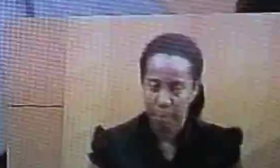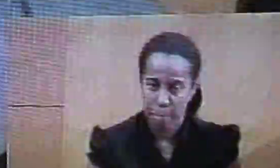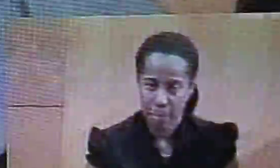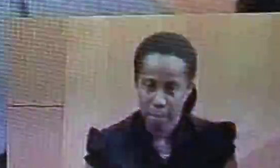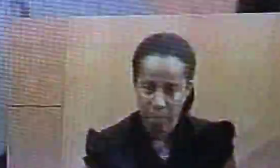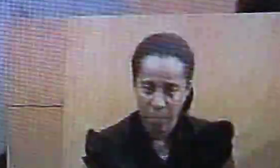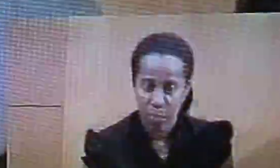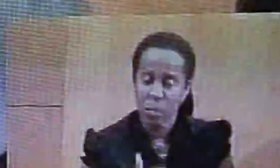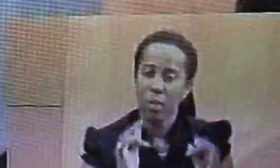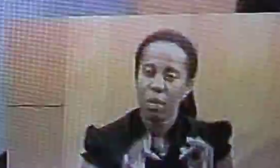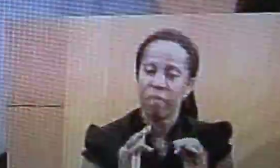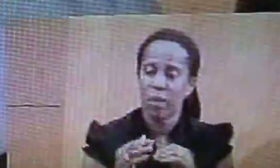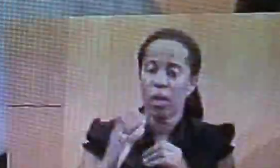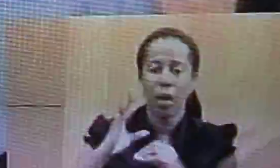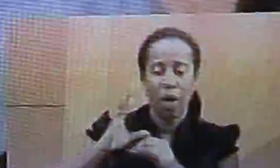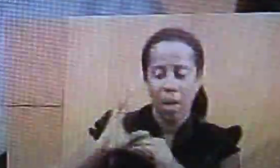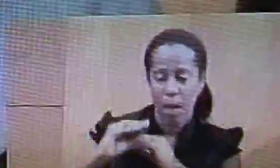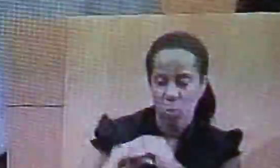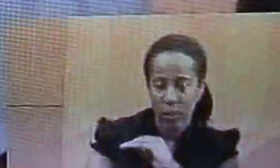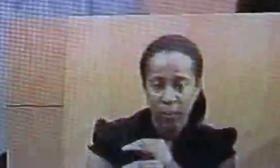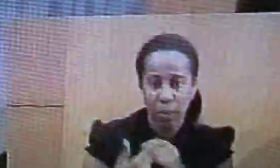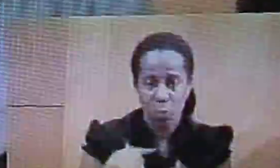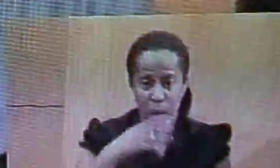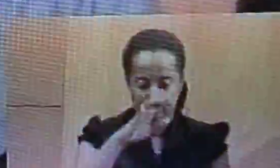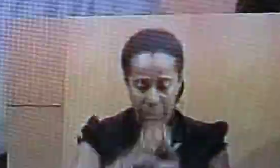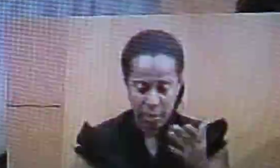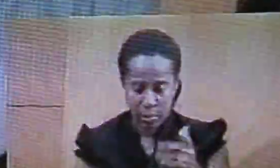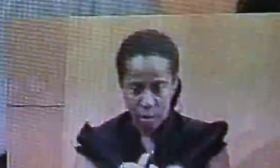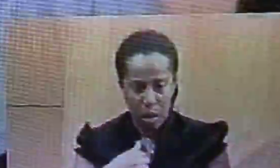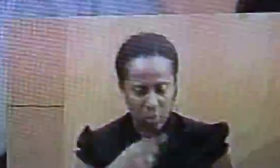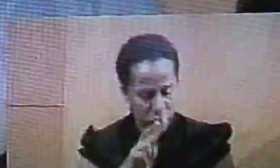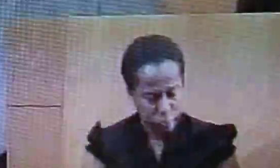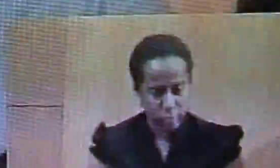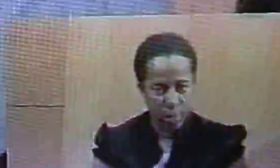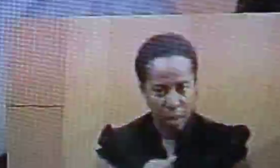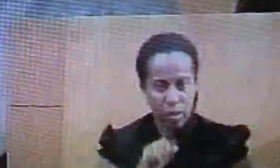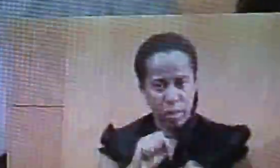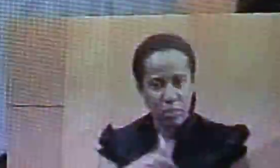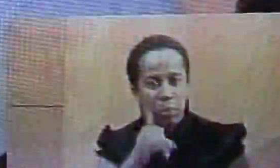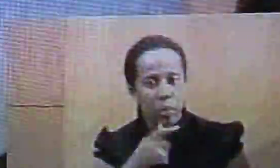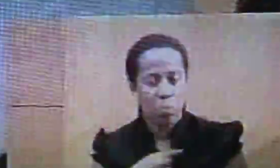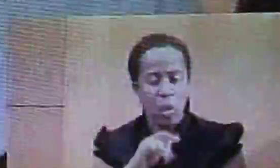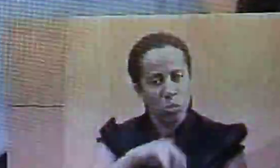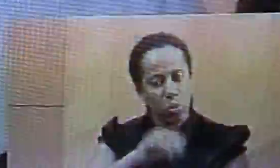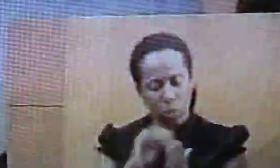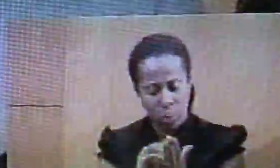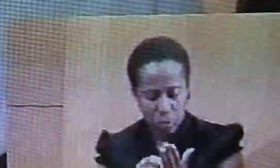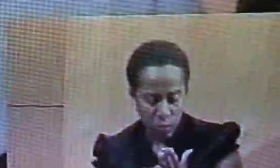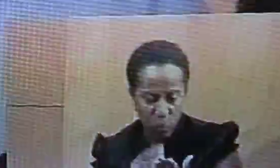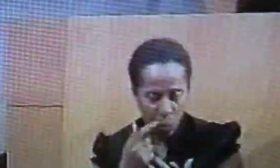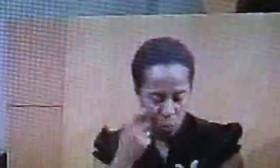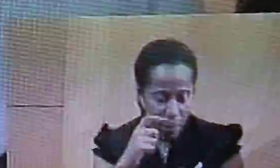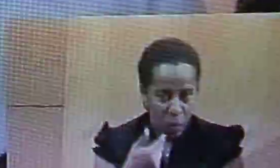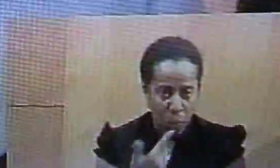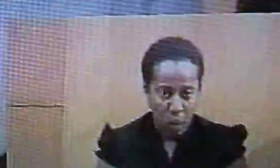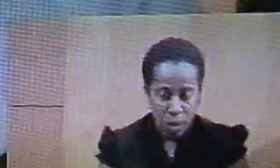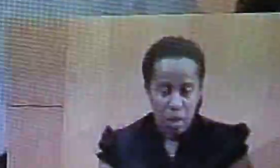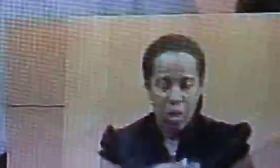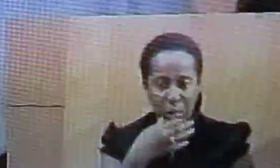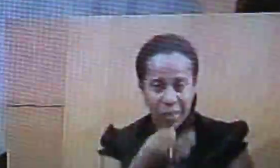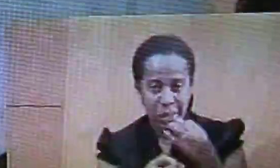la question de l'amortissement, j'ai le texte là, je l'ai là, là. J'ai noté qu'il est dit que